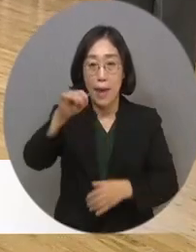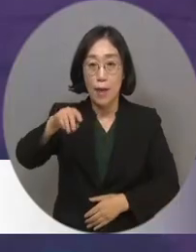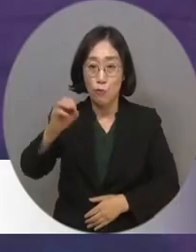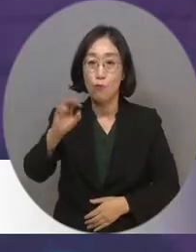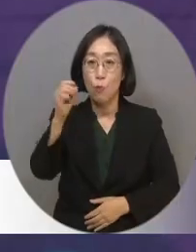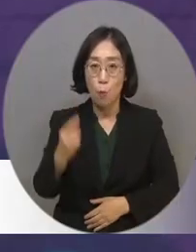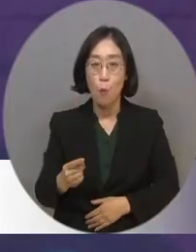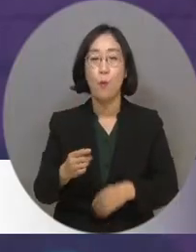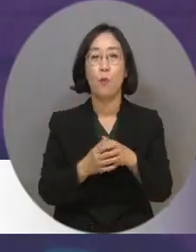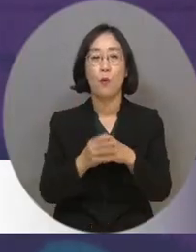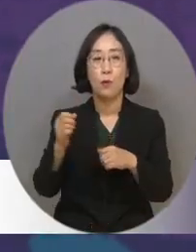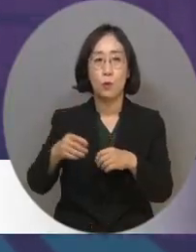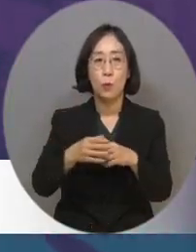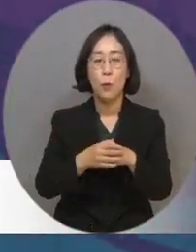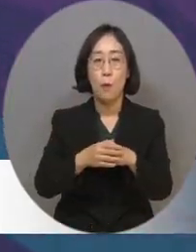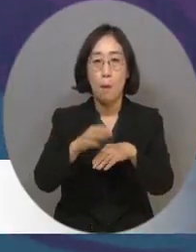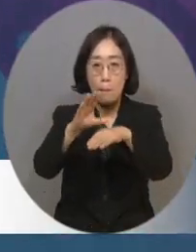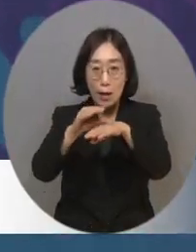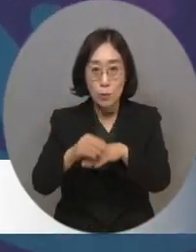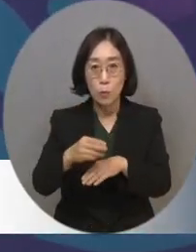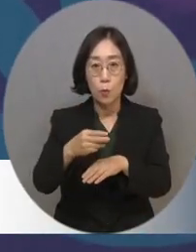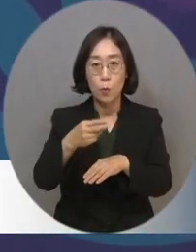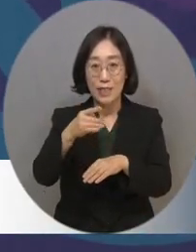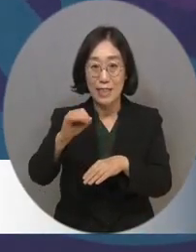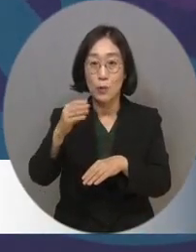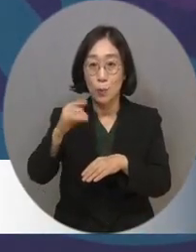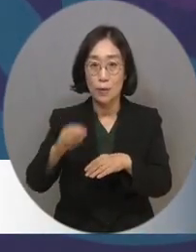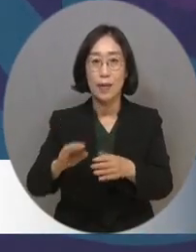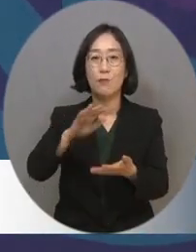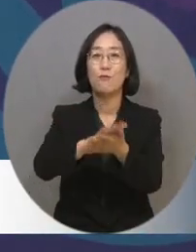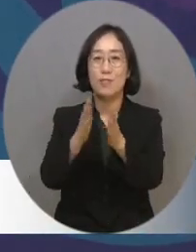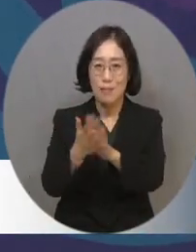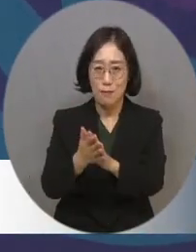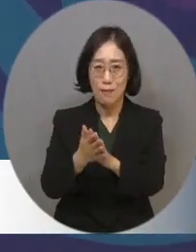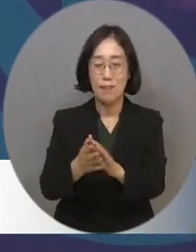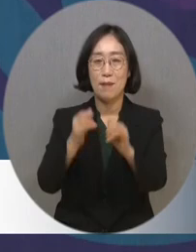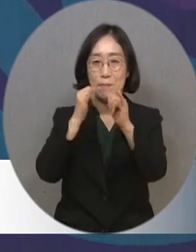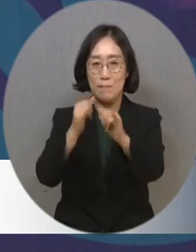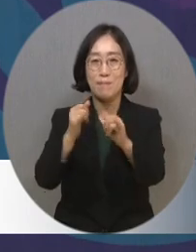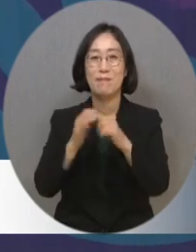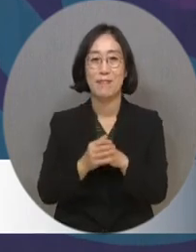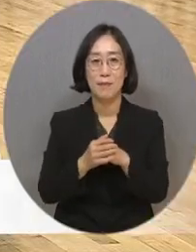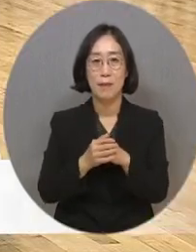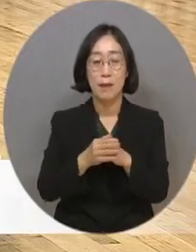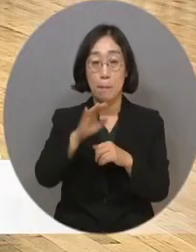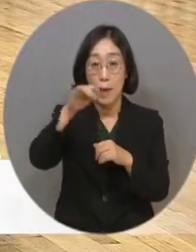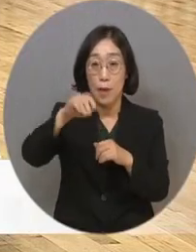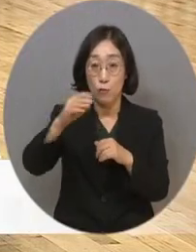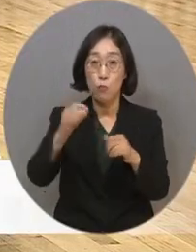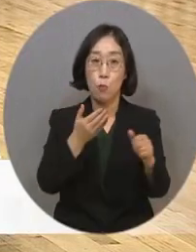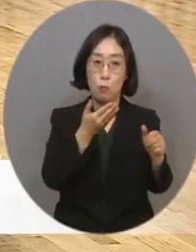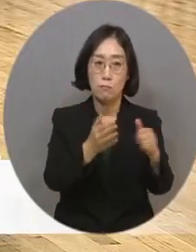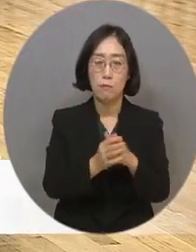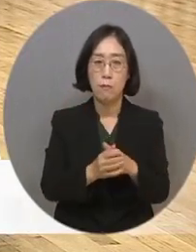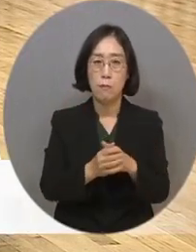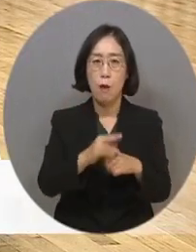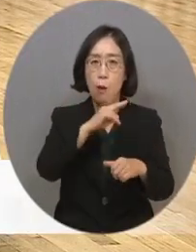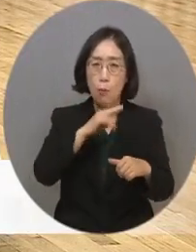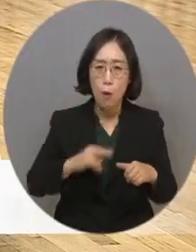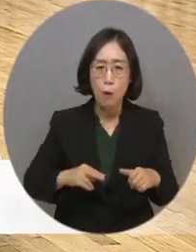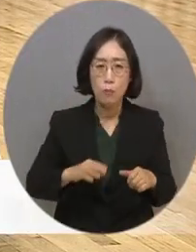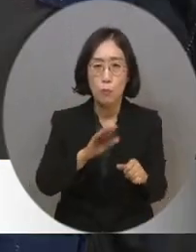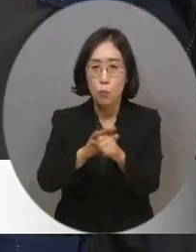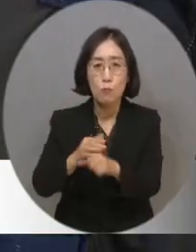이사, 방송 프로그램 딩동댕 유치원이 이름을 올렸습니다. 배용호 이사는 편의시설에 대한 인식이